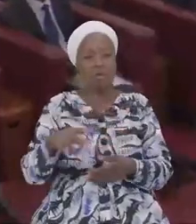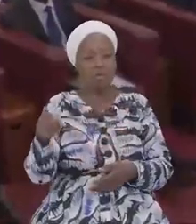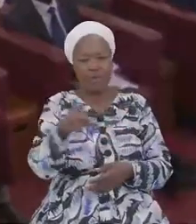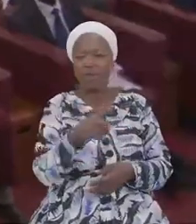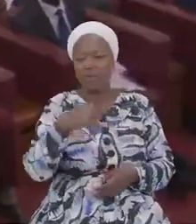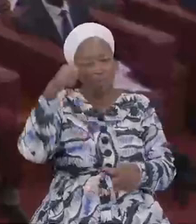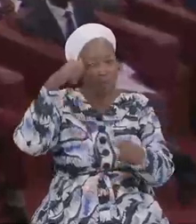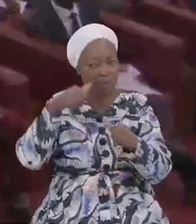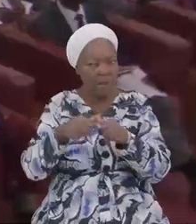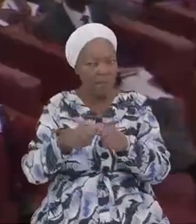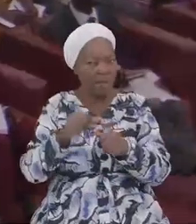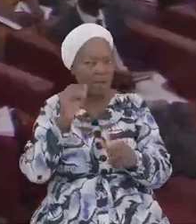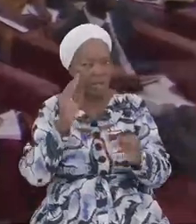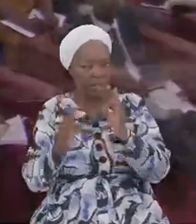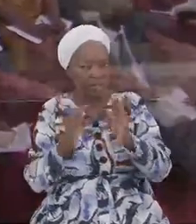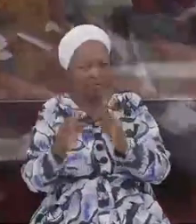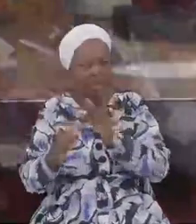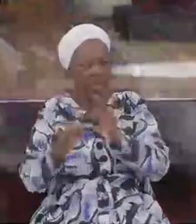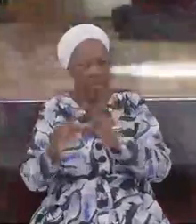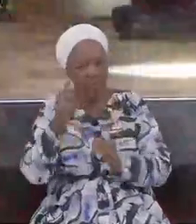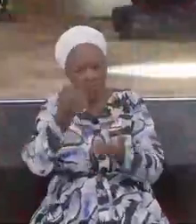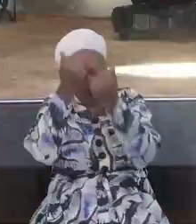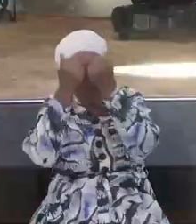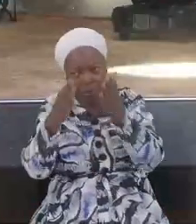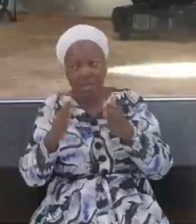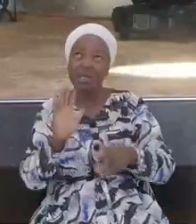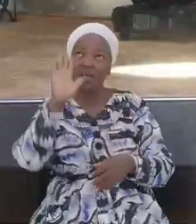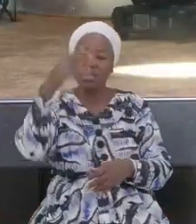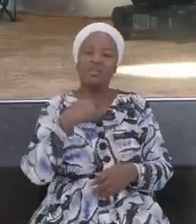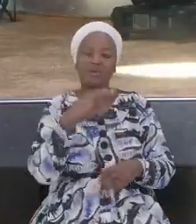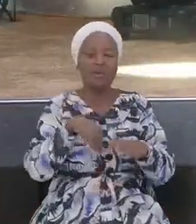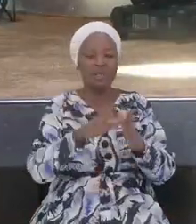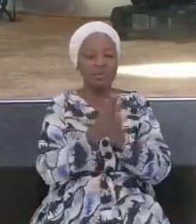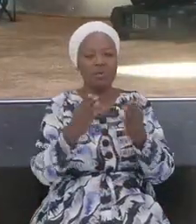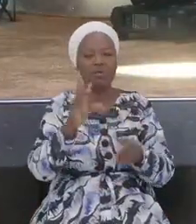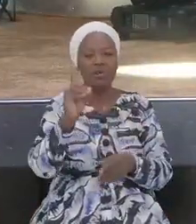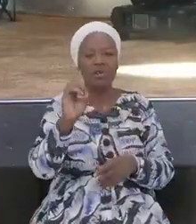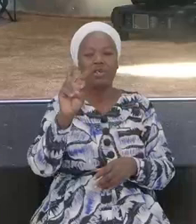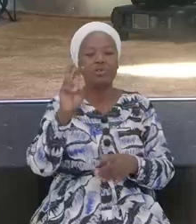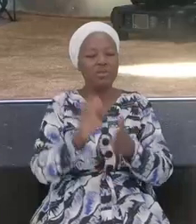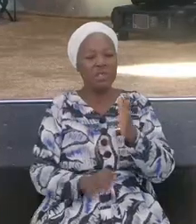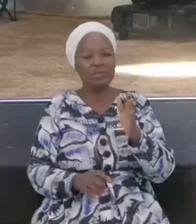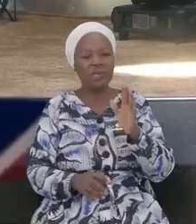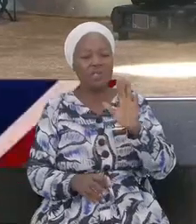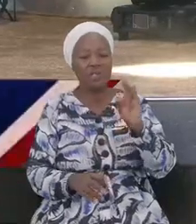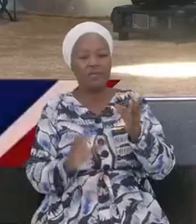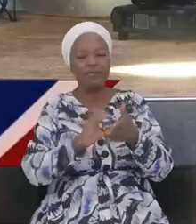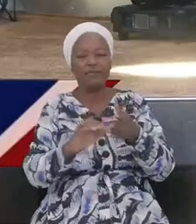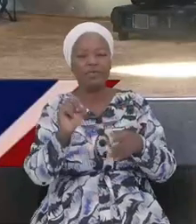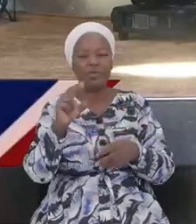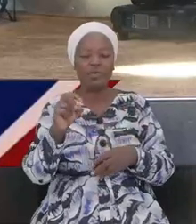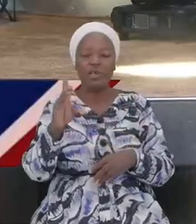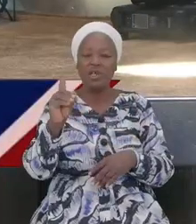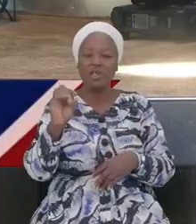Rappelez-vous, si vous écoutez sa voix, Deutéronome chapitre 7, Deutéronome chapitre 7,